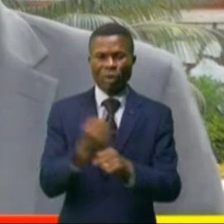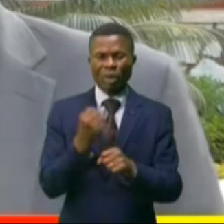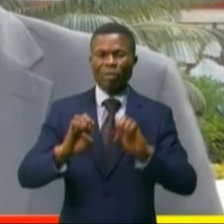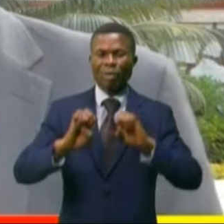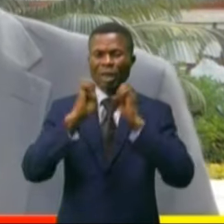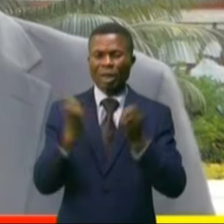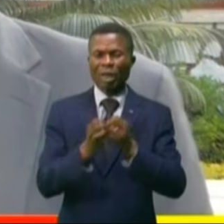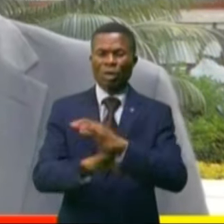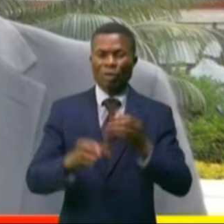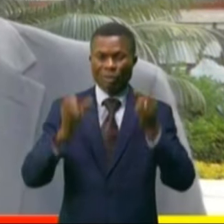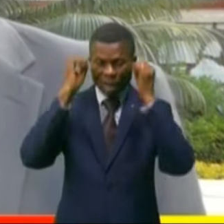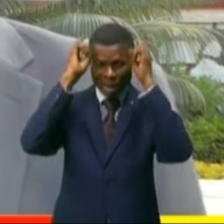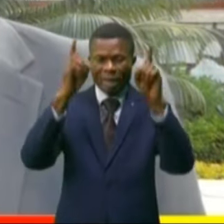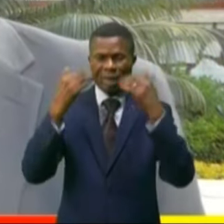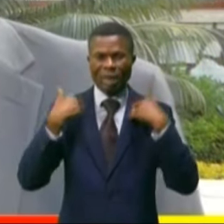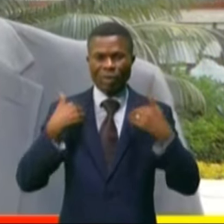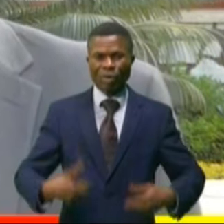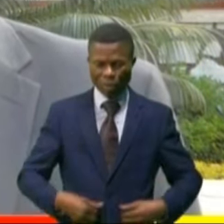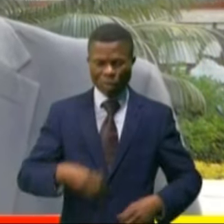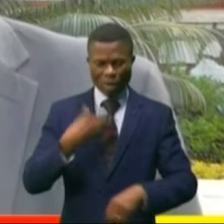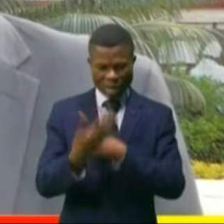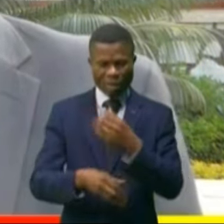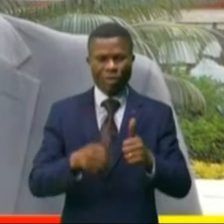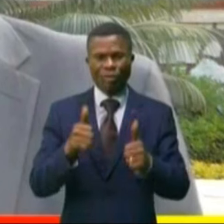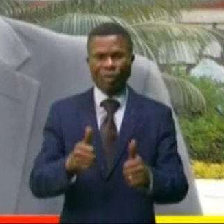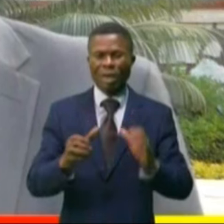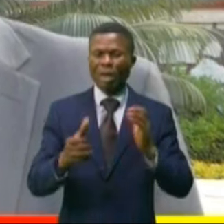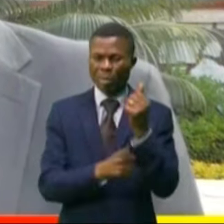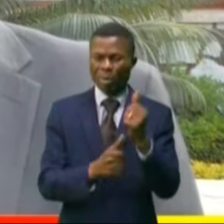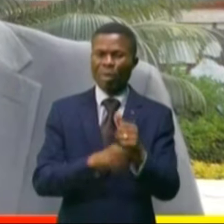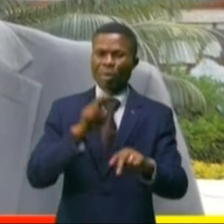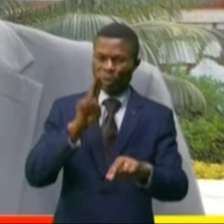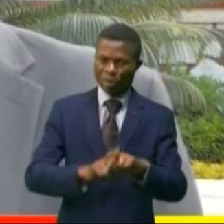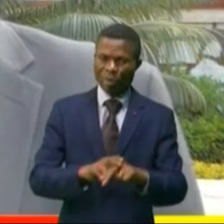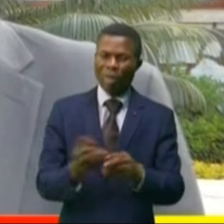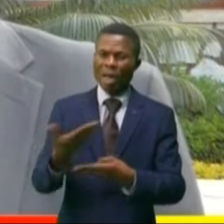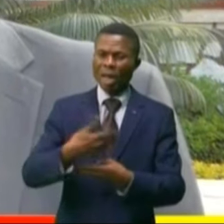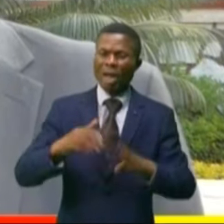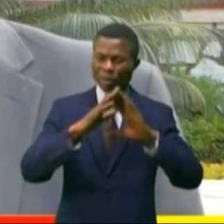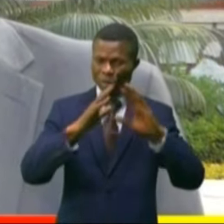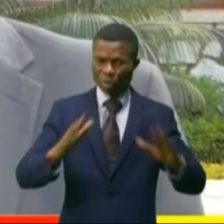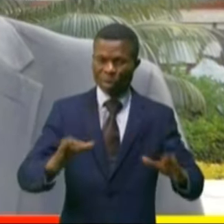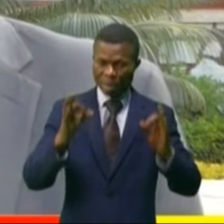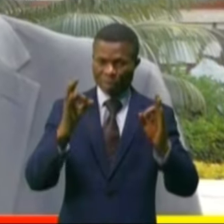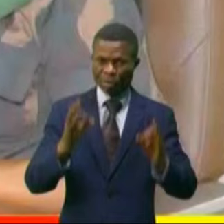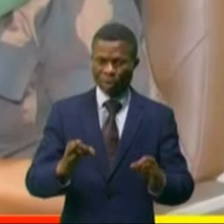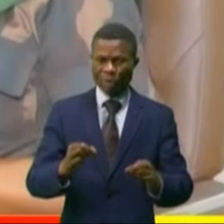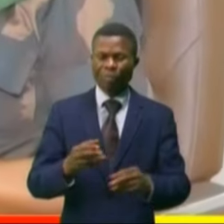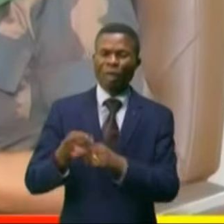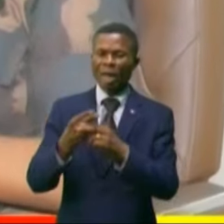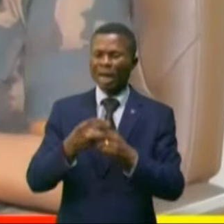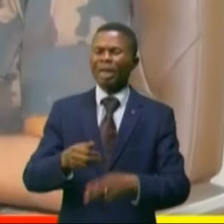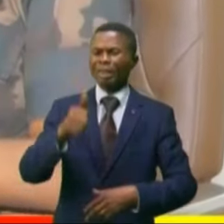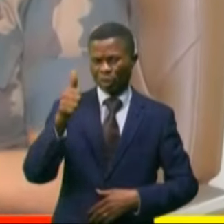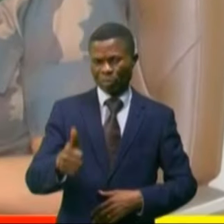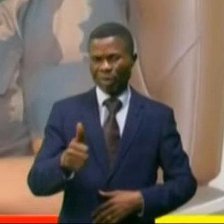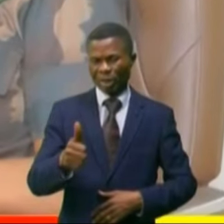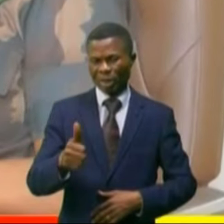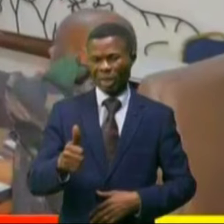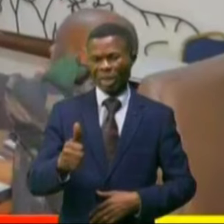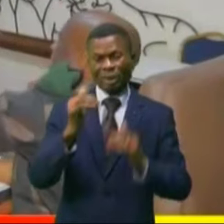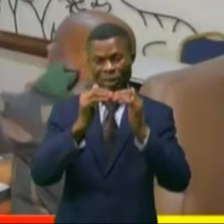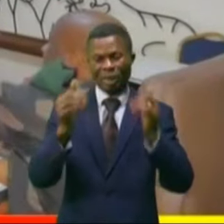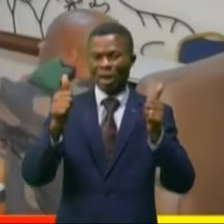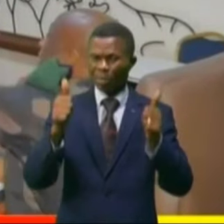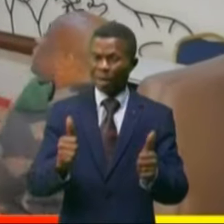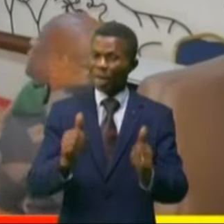base, l'éducation, la santé fonctionnent pour que les gens soient incités à retourner chez eux grâce à une meilleure sécurité. Notons que cette mission tombe